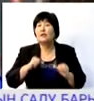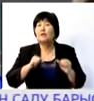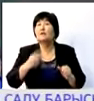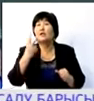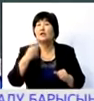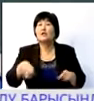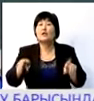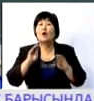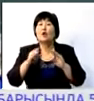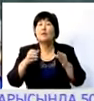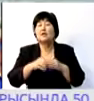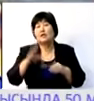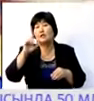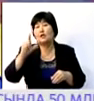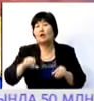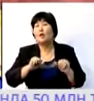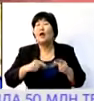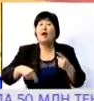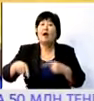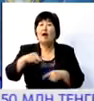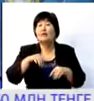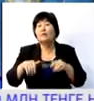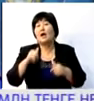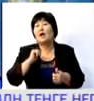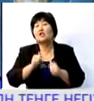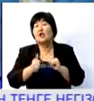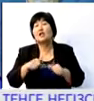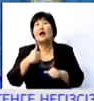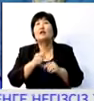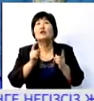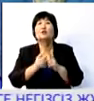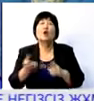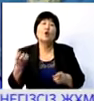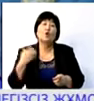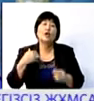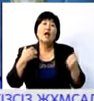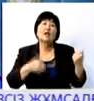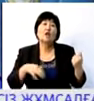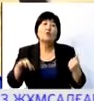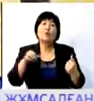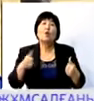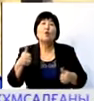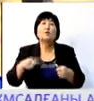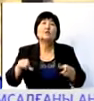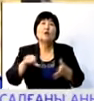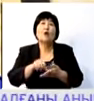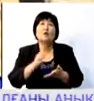бірдей құраманың жігіттері қорғады. Айналмалы жүйеде өткен жарыстың алғашқы кездесуі Қызылорда мен Жамбыл облысы арасында өтті.